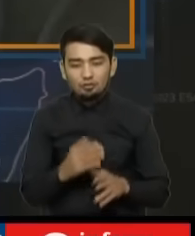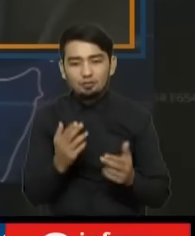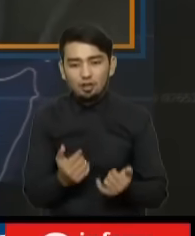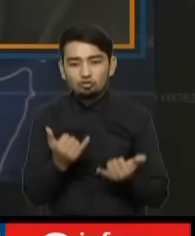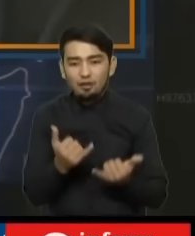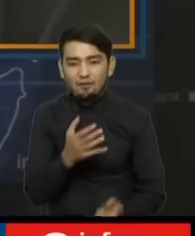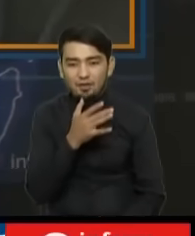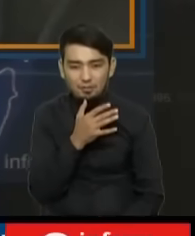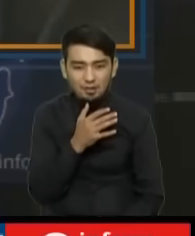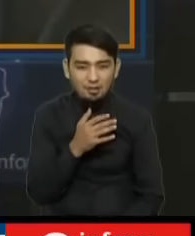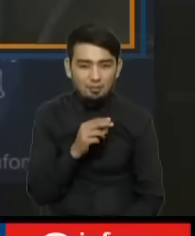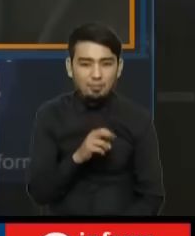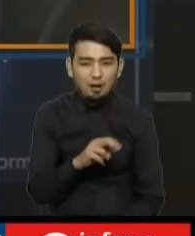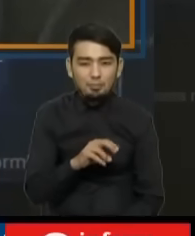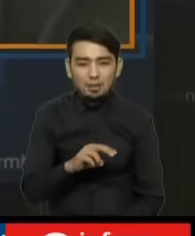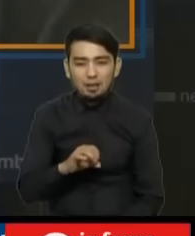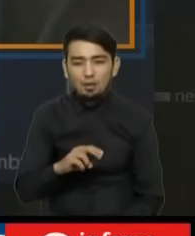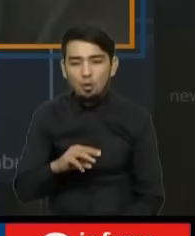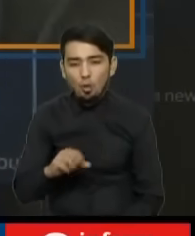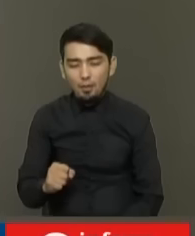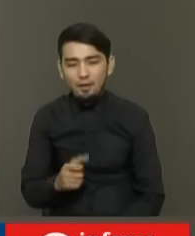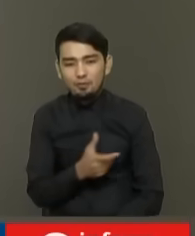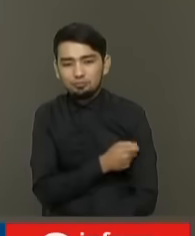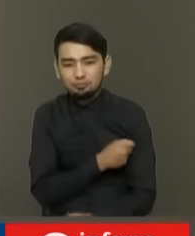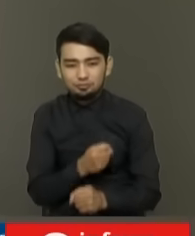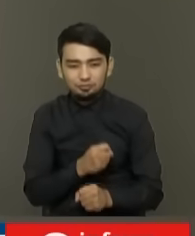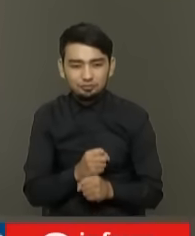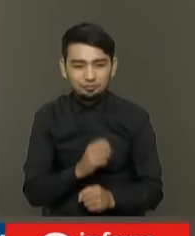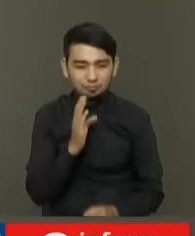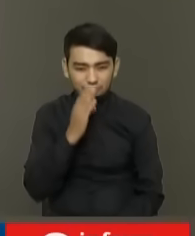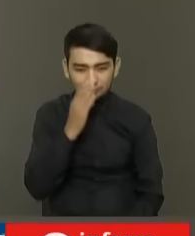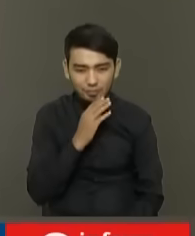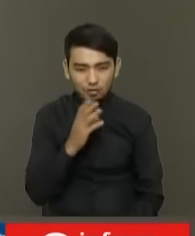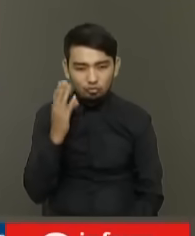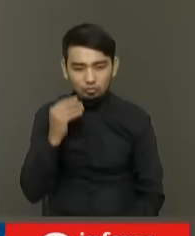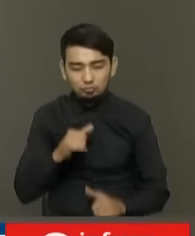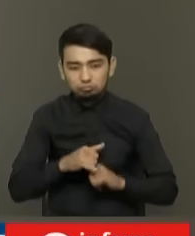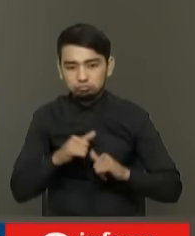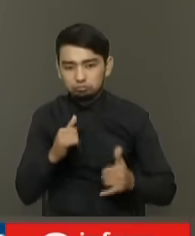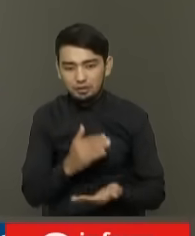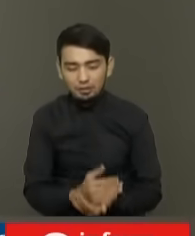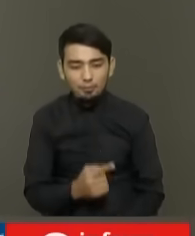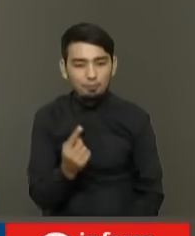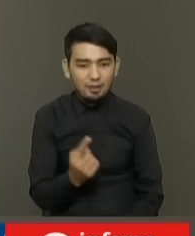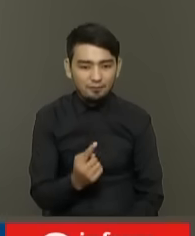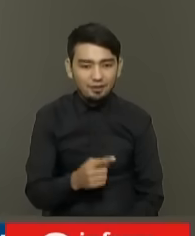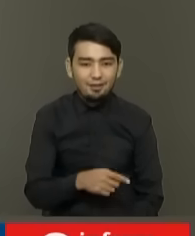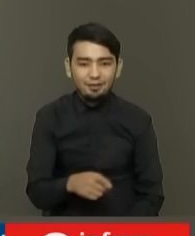таңда адам папиллома вирусына қарсы вакцина салатын ата-ананың саны көбейіп бара жатыр. Біріншіден